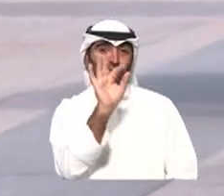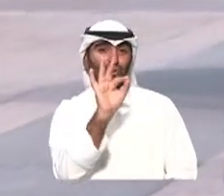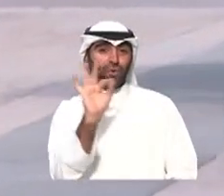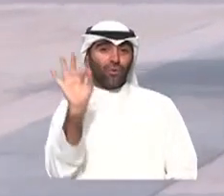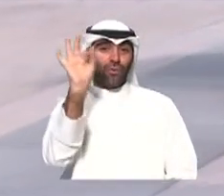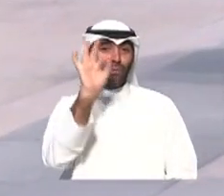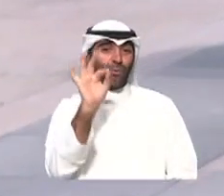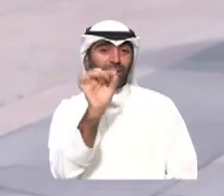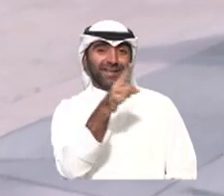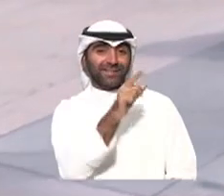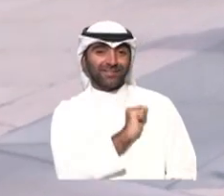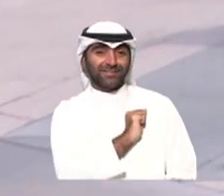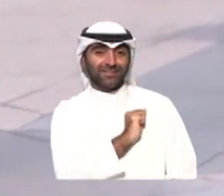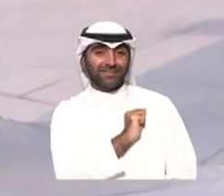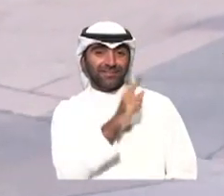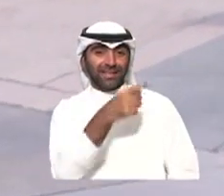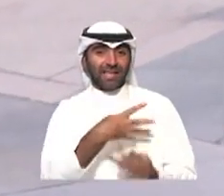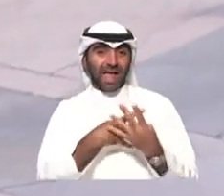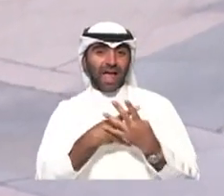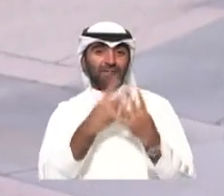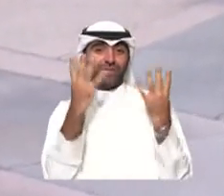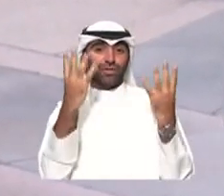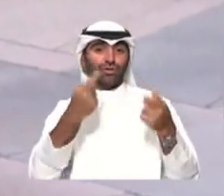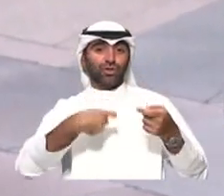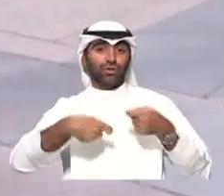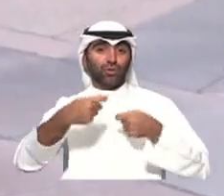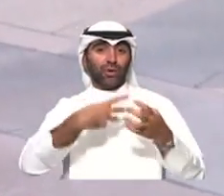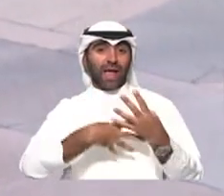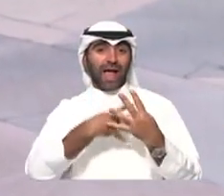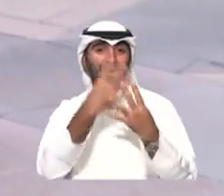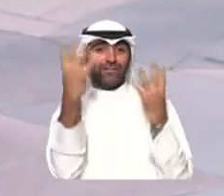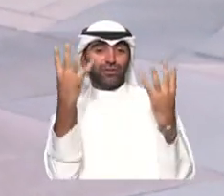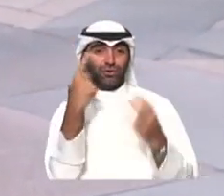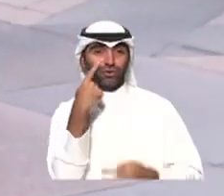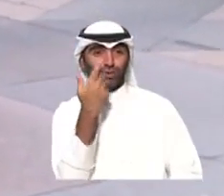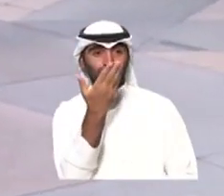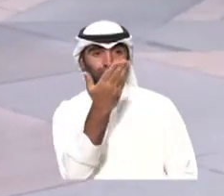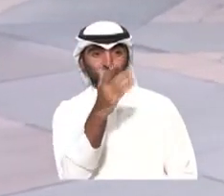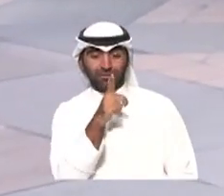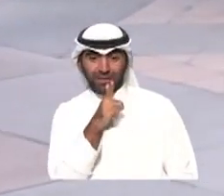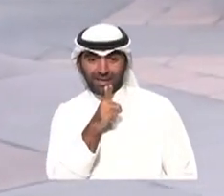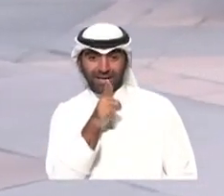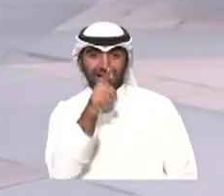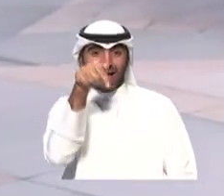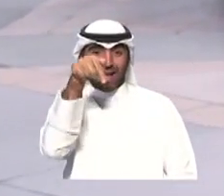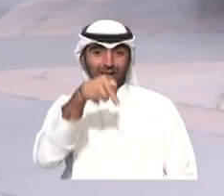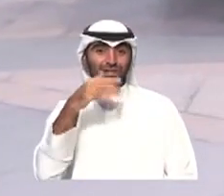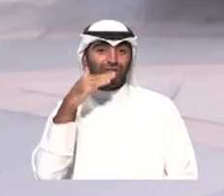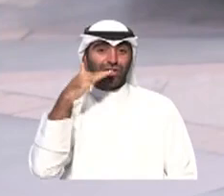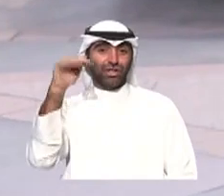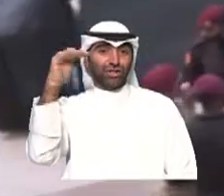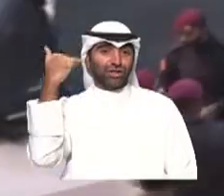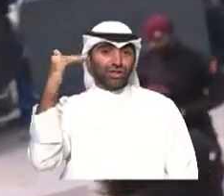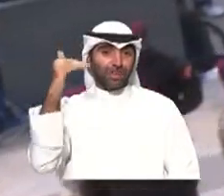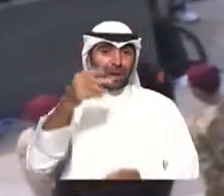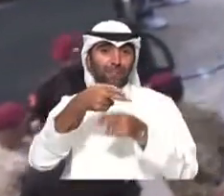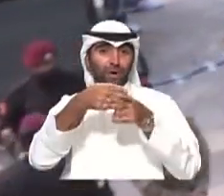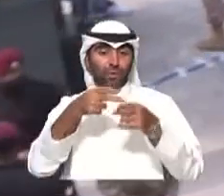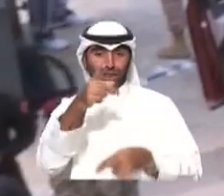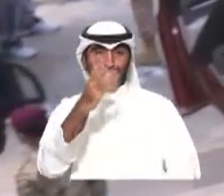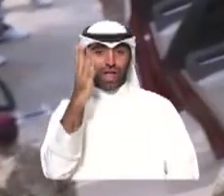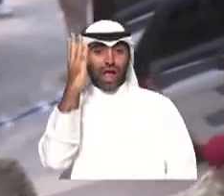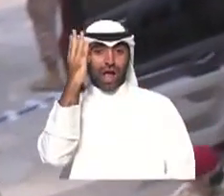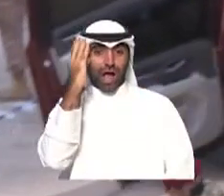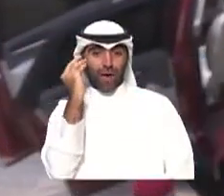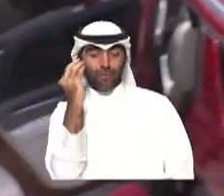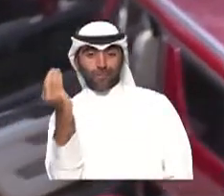وحداته وقطاعاته في بوث تنويري وتحفيزي للشباب الكويتي للالتحاق بشرف الخدمة